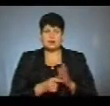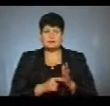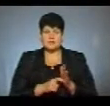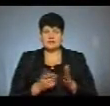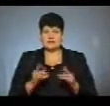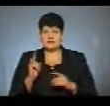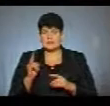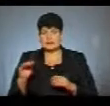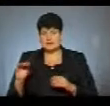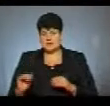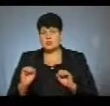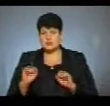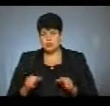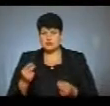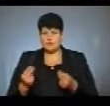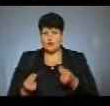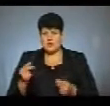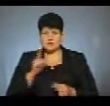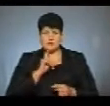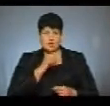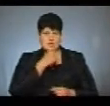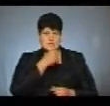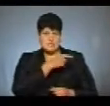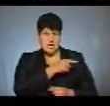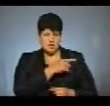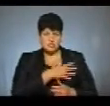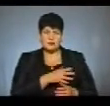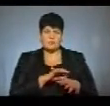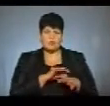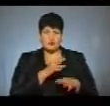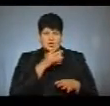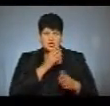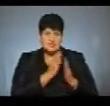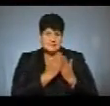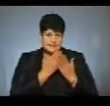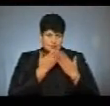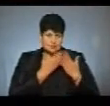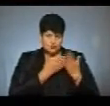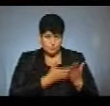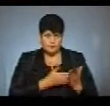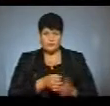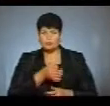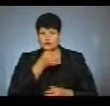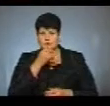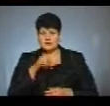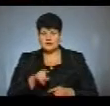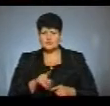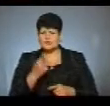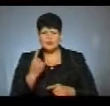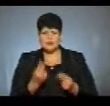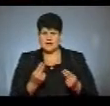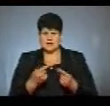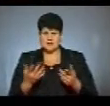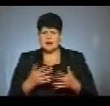де дитина менше може погратися, поки старший проводить час за книжкою. Подобається те, що тут не одна іграшка,